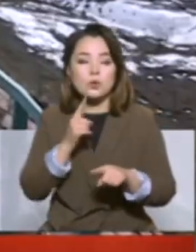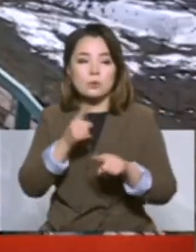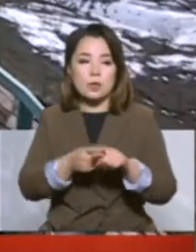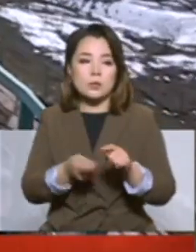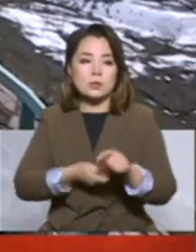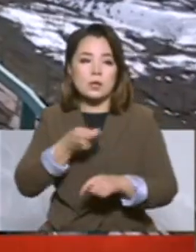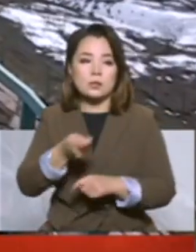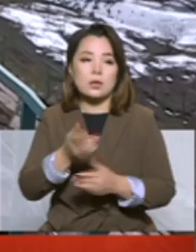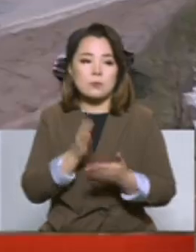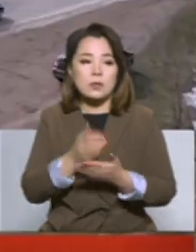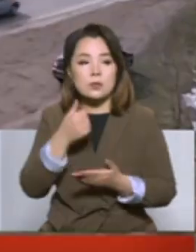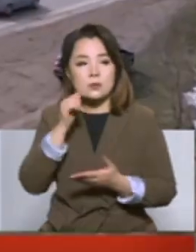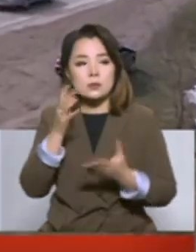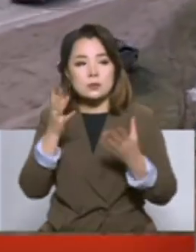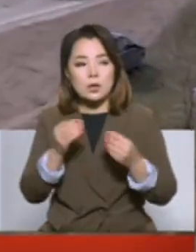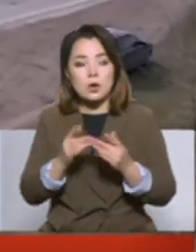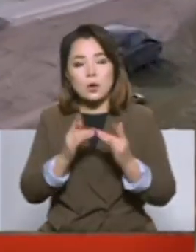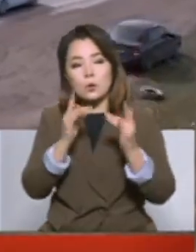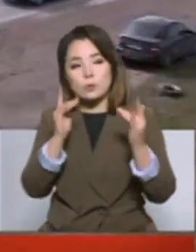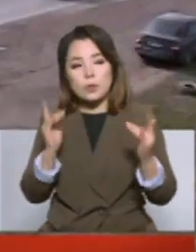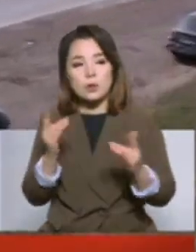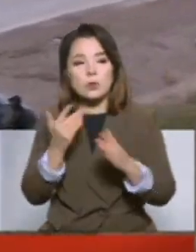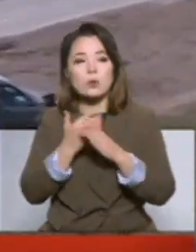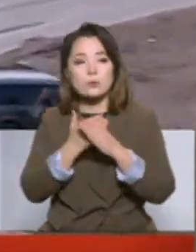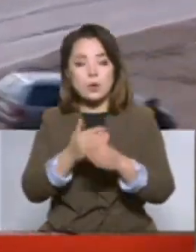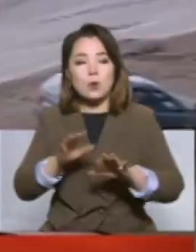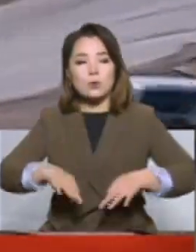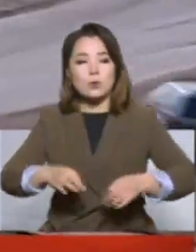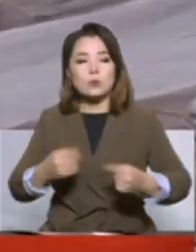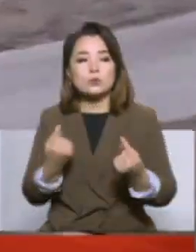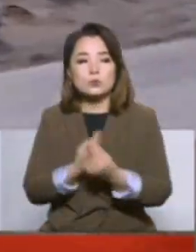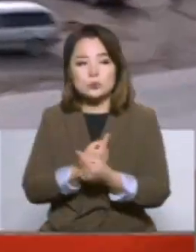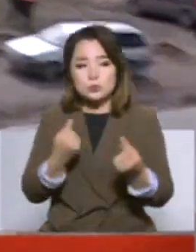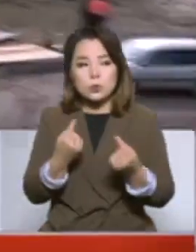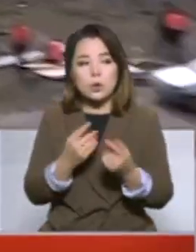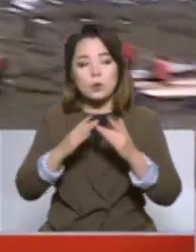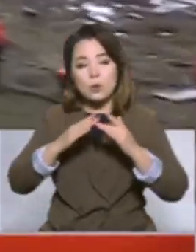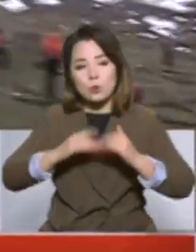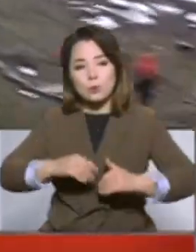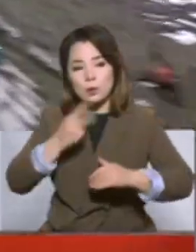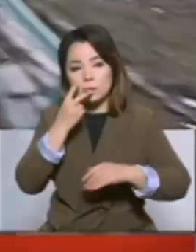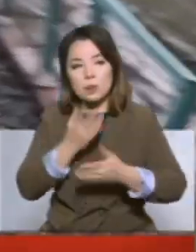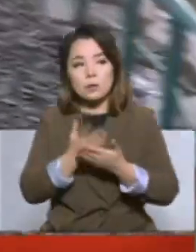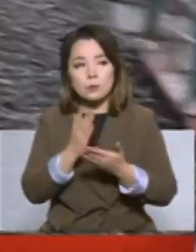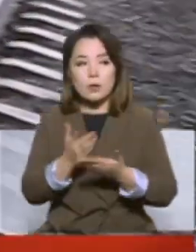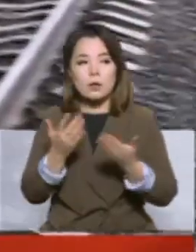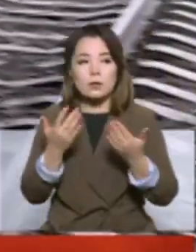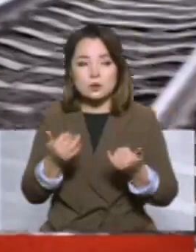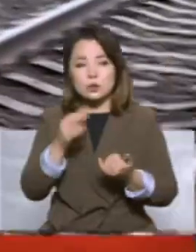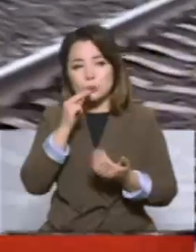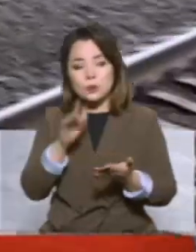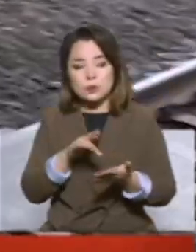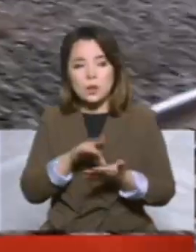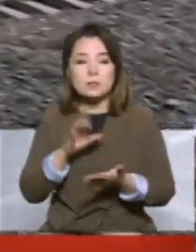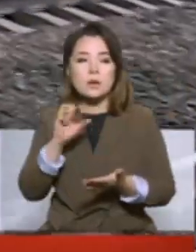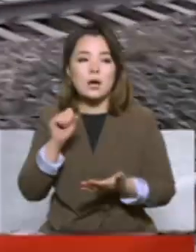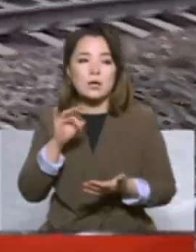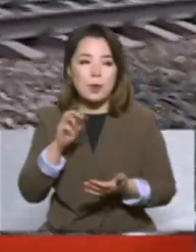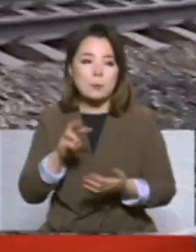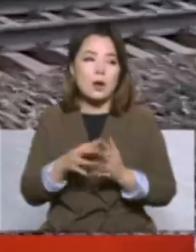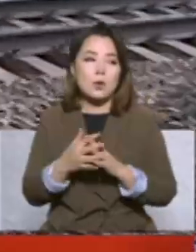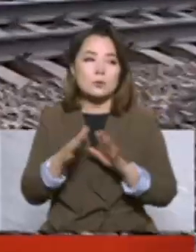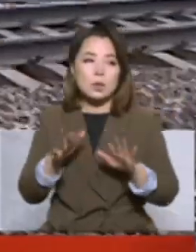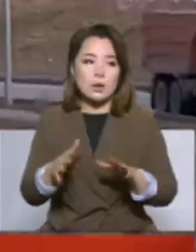жіберілді. Күні кеше темір жол көпірінің тіреуші көлік жүргізушілерінің көзінше опырылып түскен еді. Бұл жағдай Шымкент пен Сайран